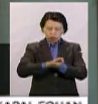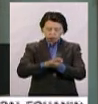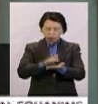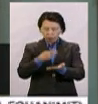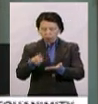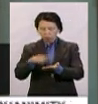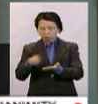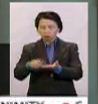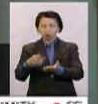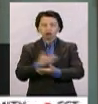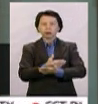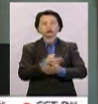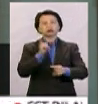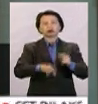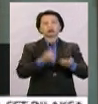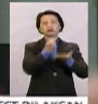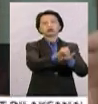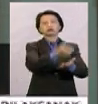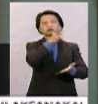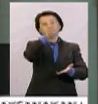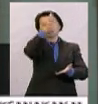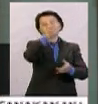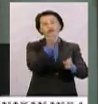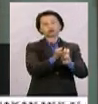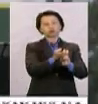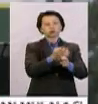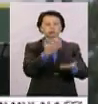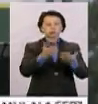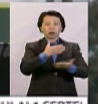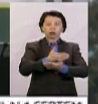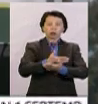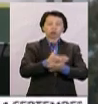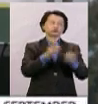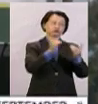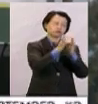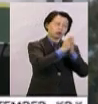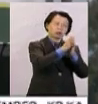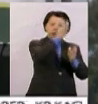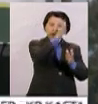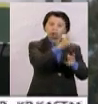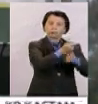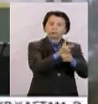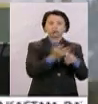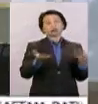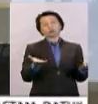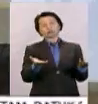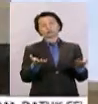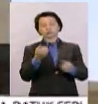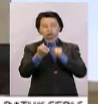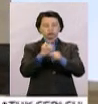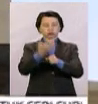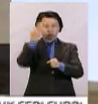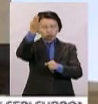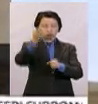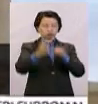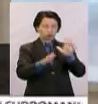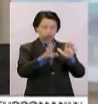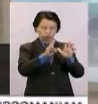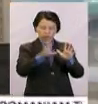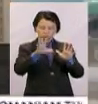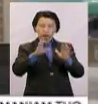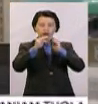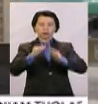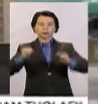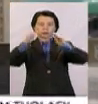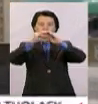dia sesak teruk. Dia boleh main jumpa Tik Mak. Tahun depan, pusat bekalan makanan akan dibuka di 575 lagi